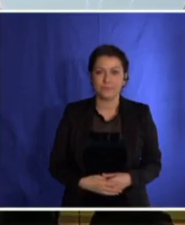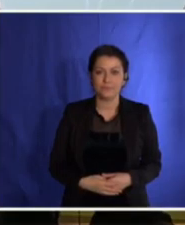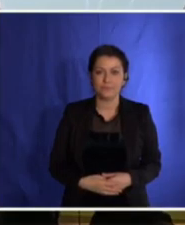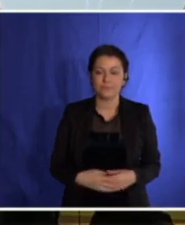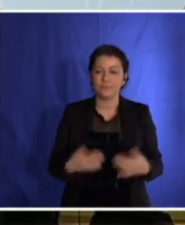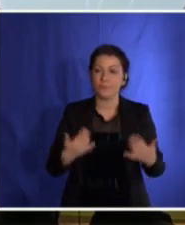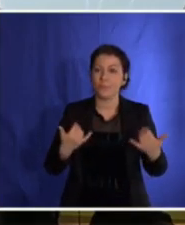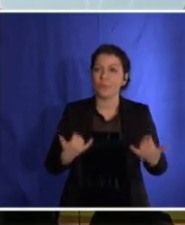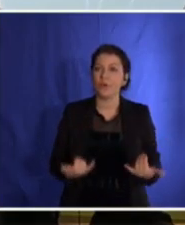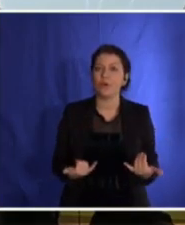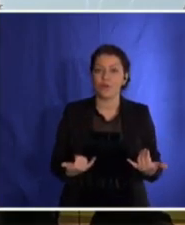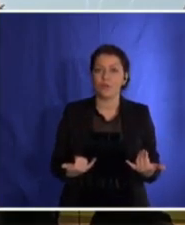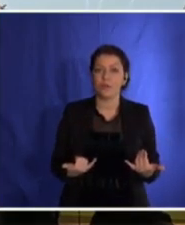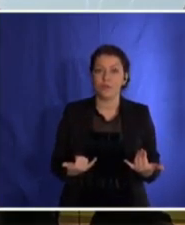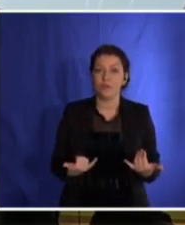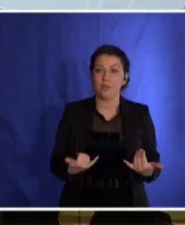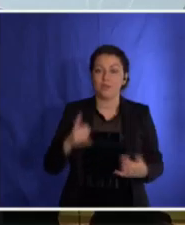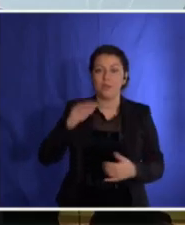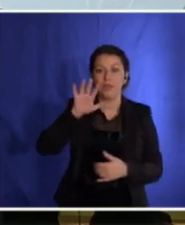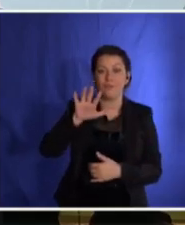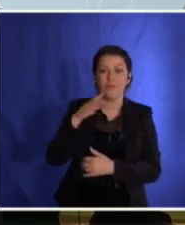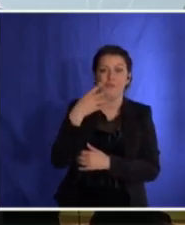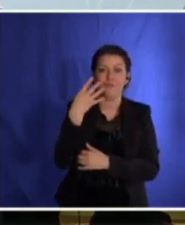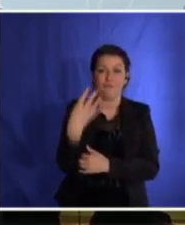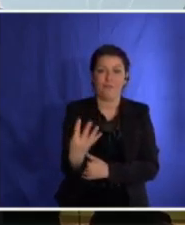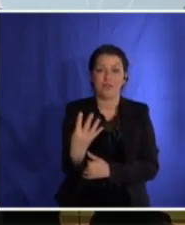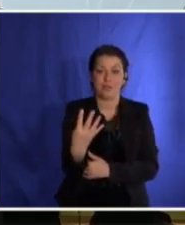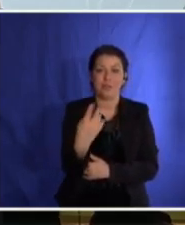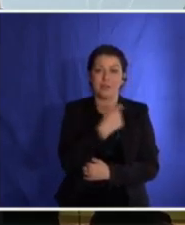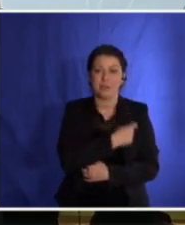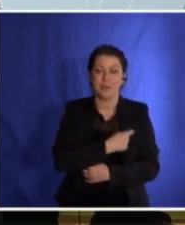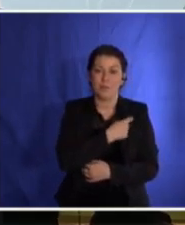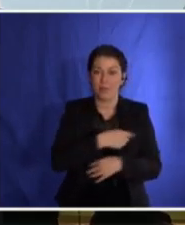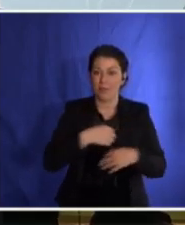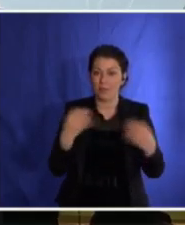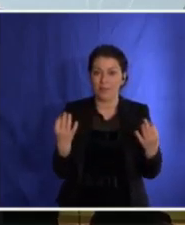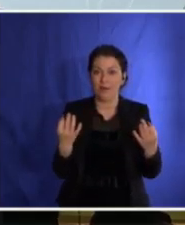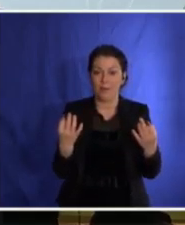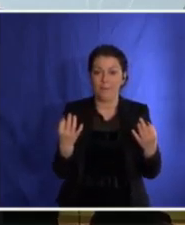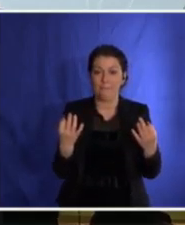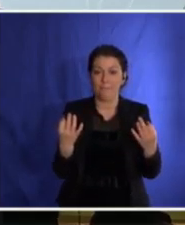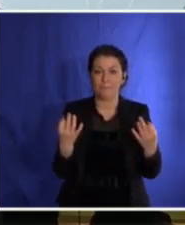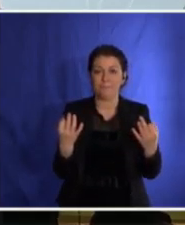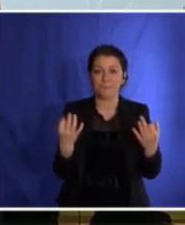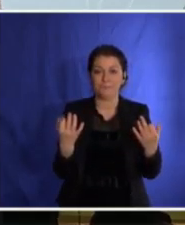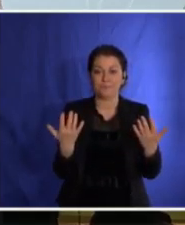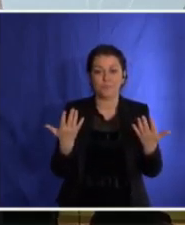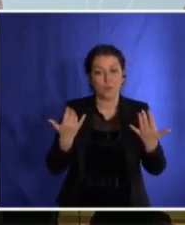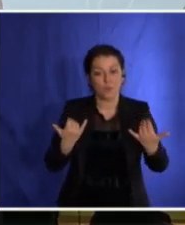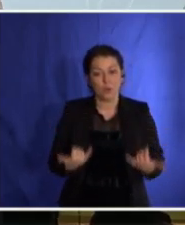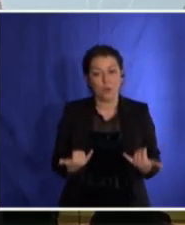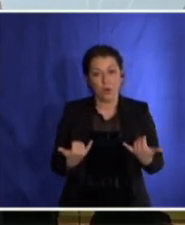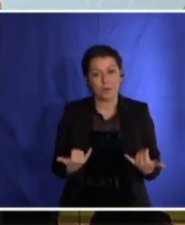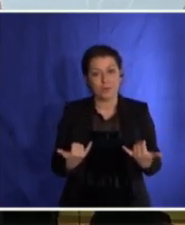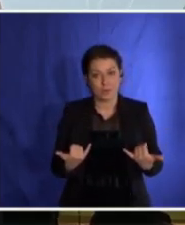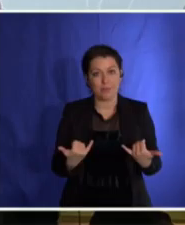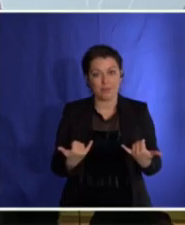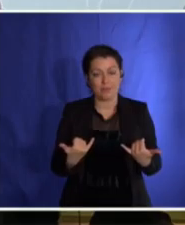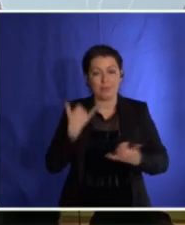Heute ist unser 45. Parteitag. Wir haben heute das